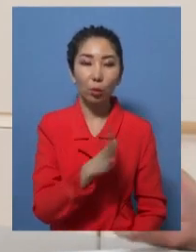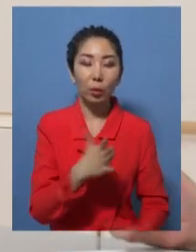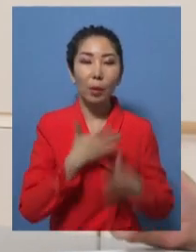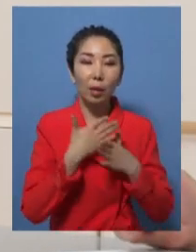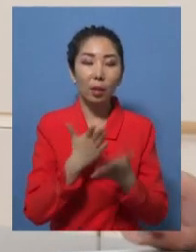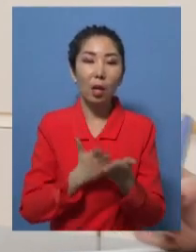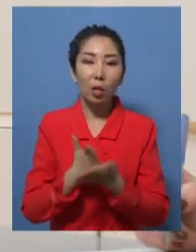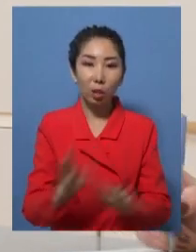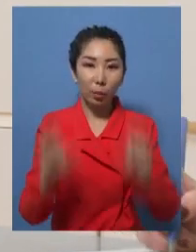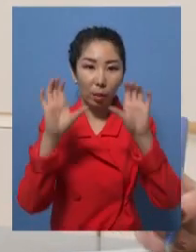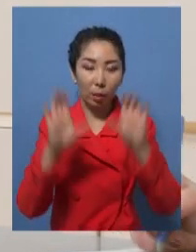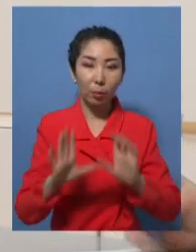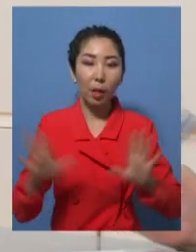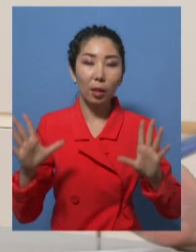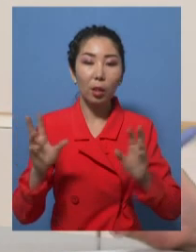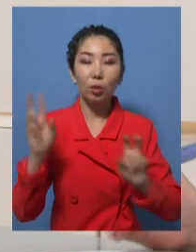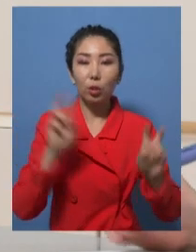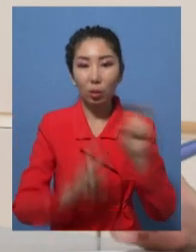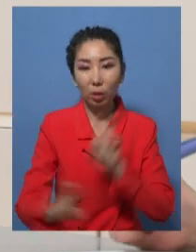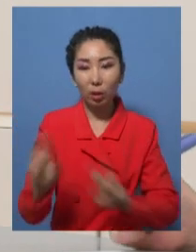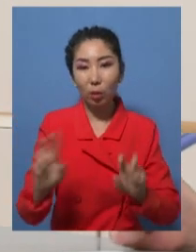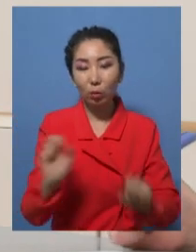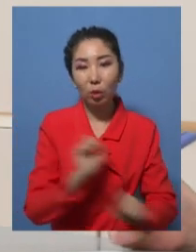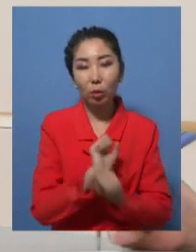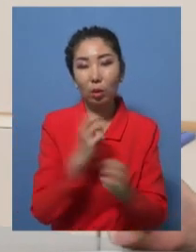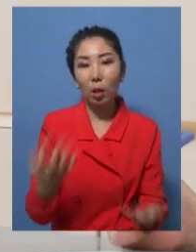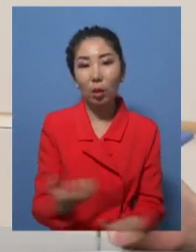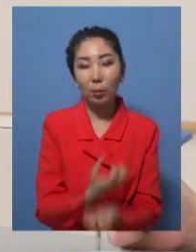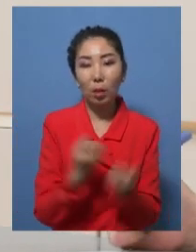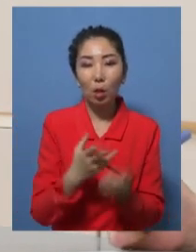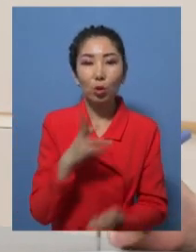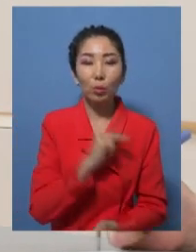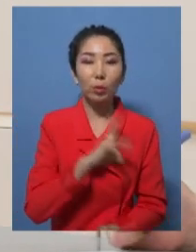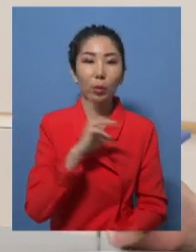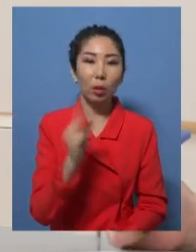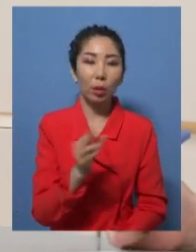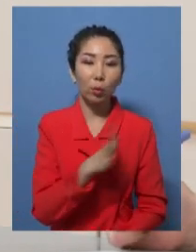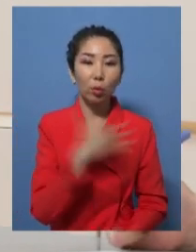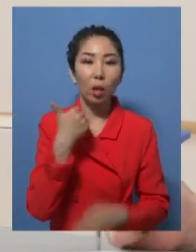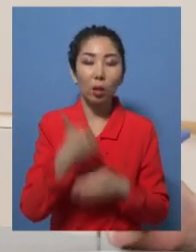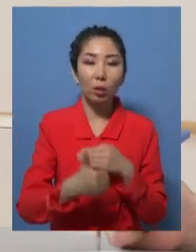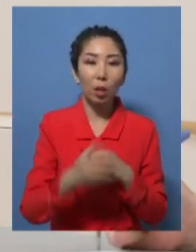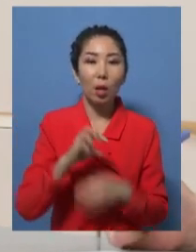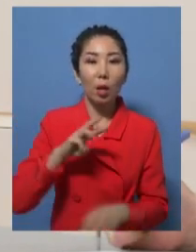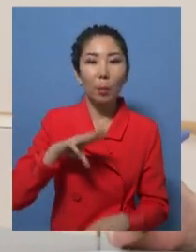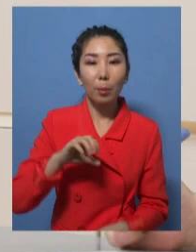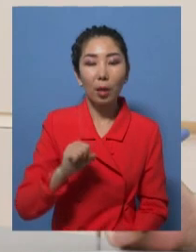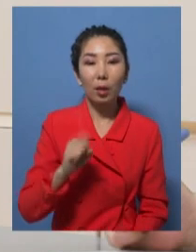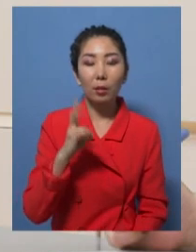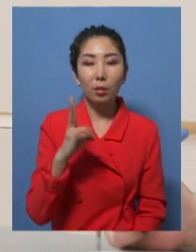бағытталған заңнамалардың жаңа тексердік сақталуын. Жұмыспен қамту орталығы деген қазіргі мансап орталығы деп